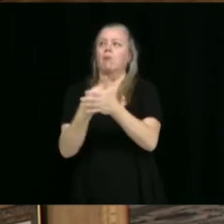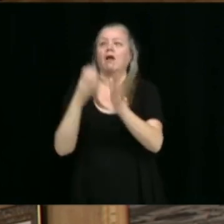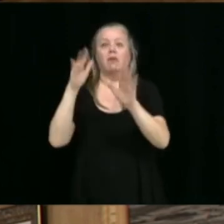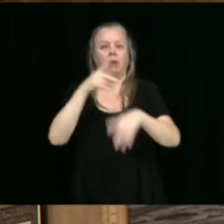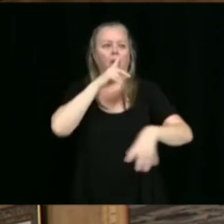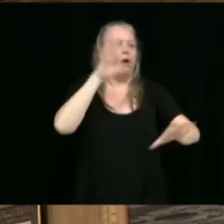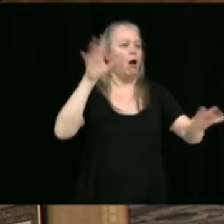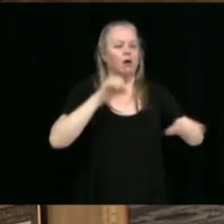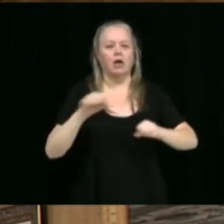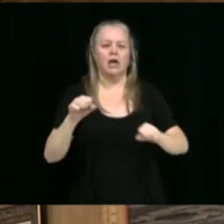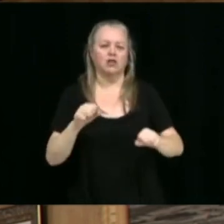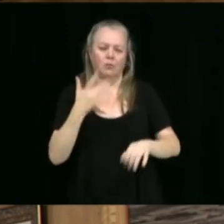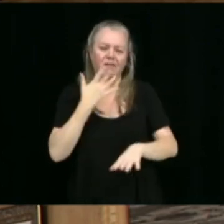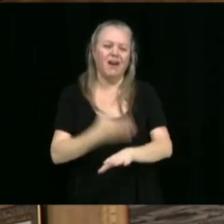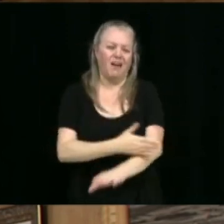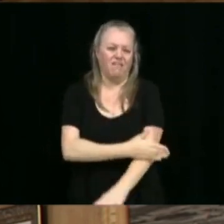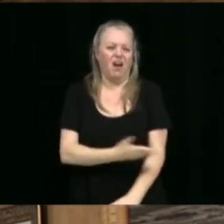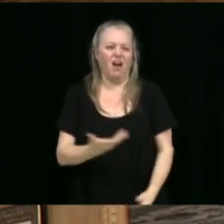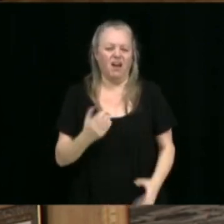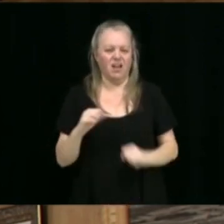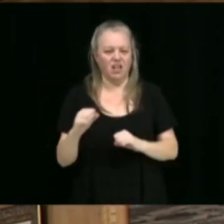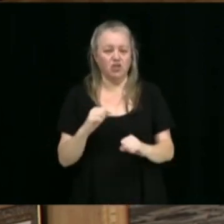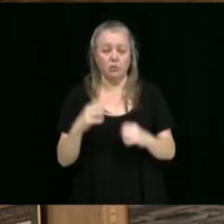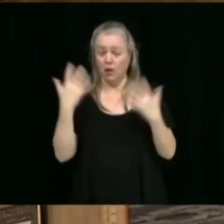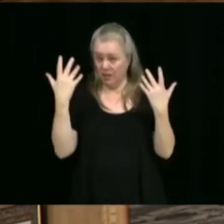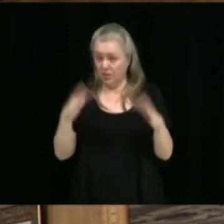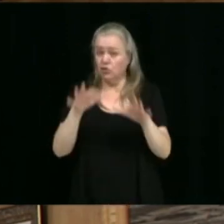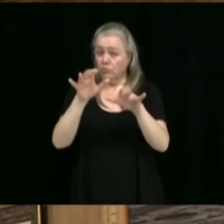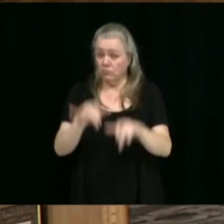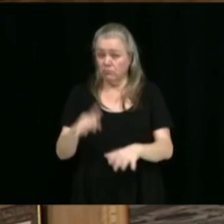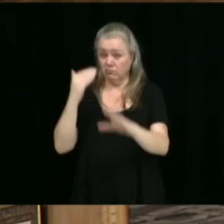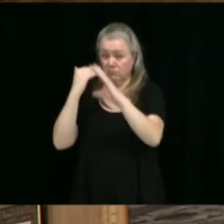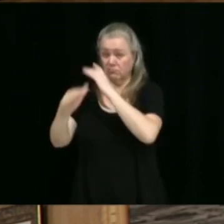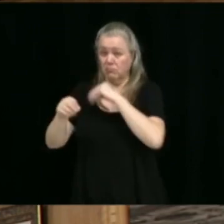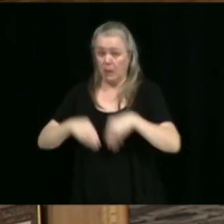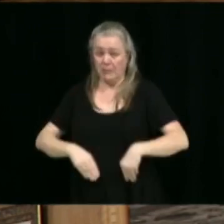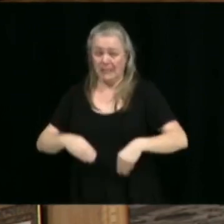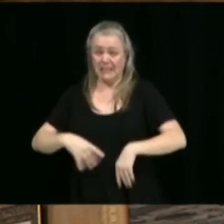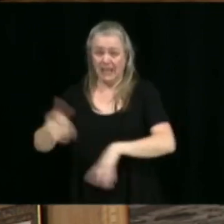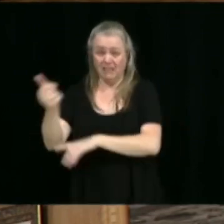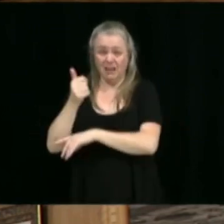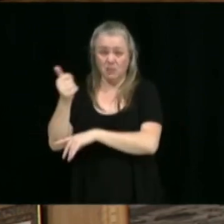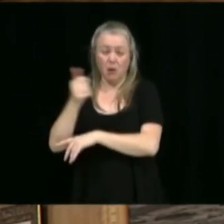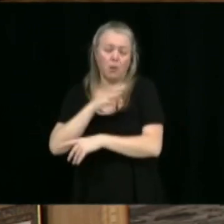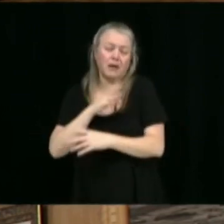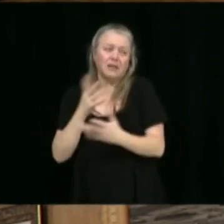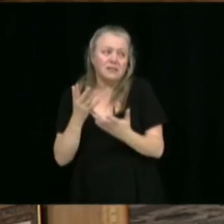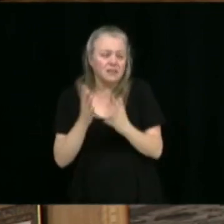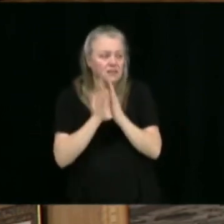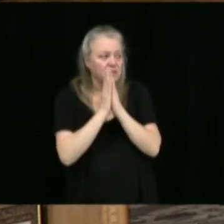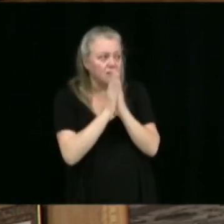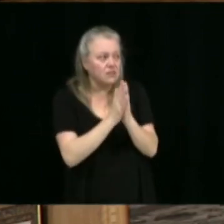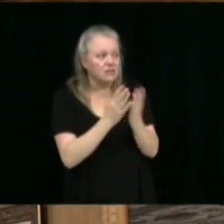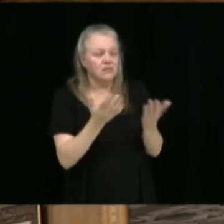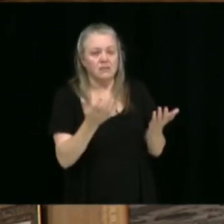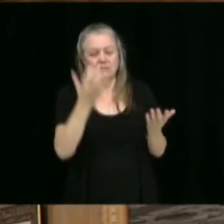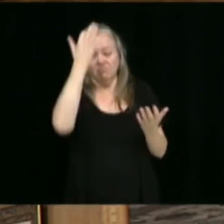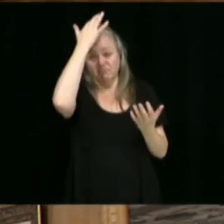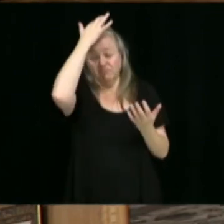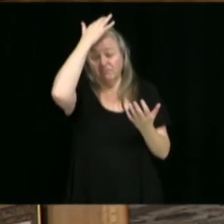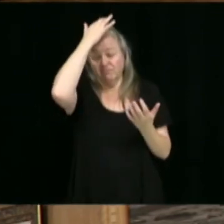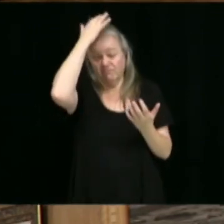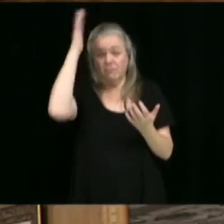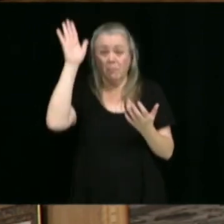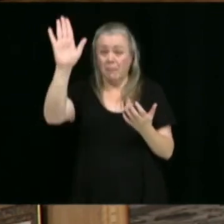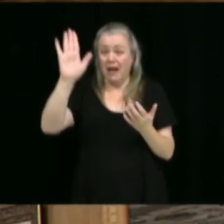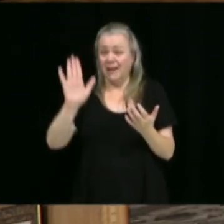mieux qu'on... Puis ça, je l'ai déjà envoyé au ministère du Transport, mais je me suis dit, il y a peut-être les pancartes, je ne sais pas si c'est